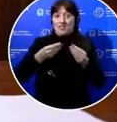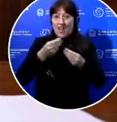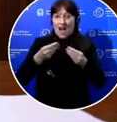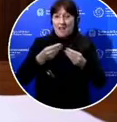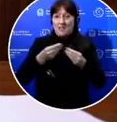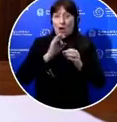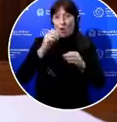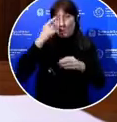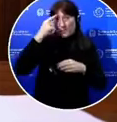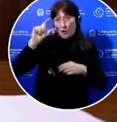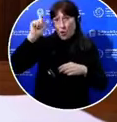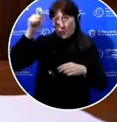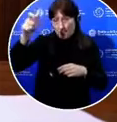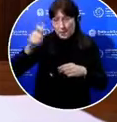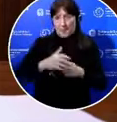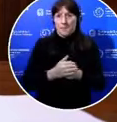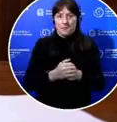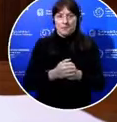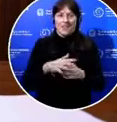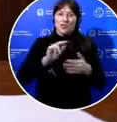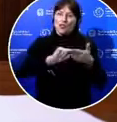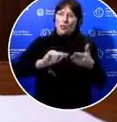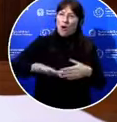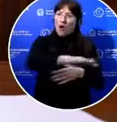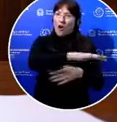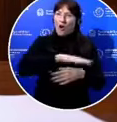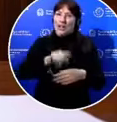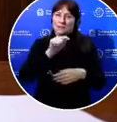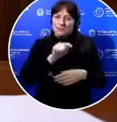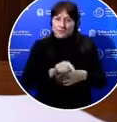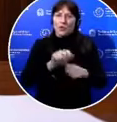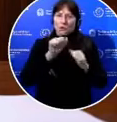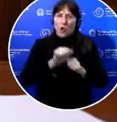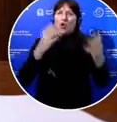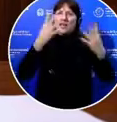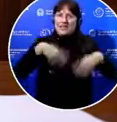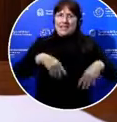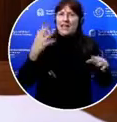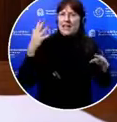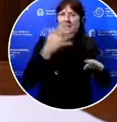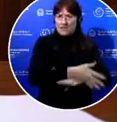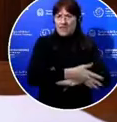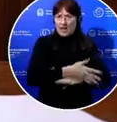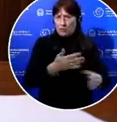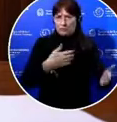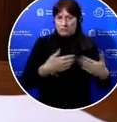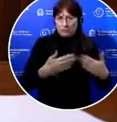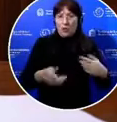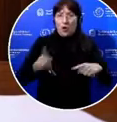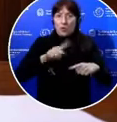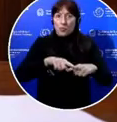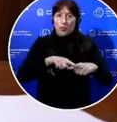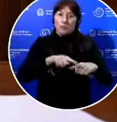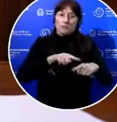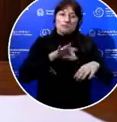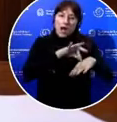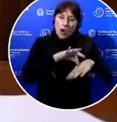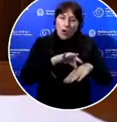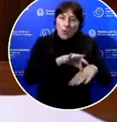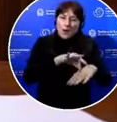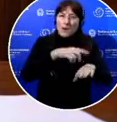psicotropa. È il luogo in cui organizzare non soltanto un primo intervento, ma anche quell'accompagnamento lungo